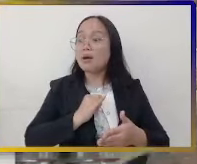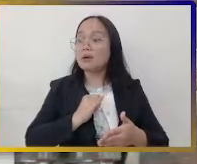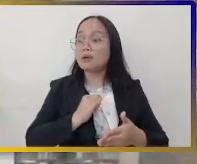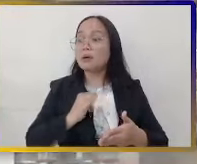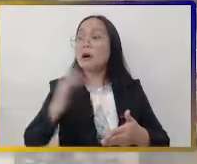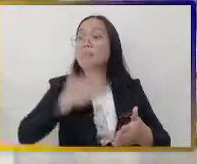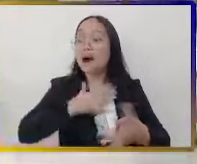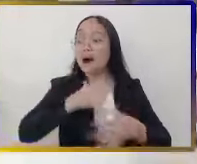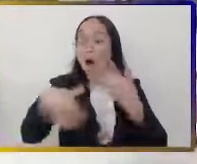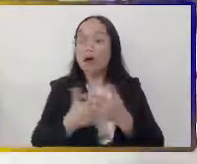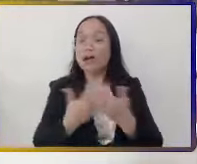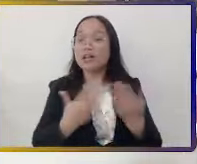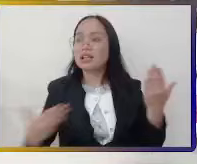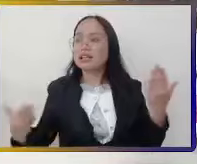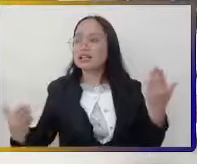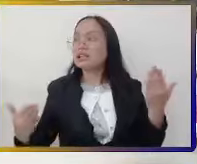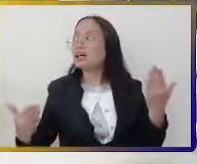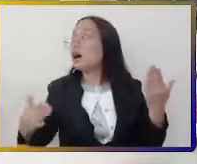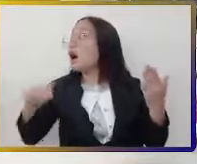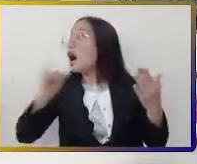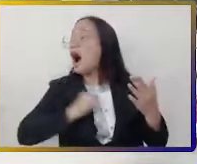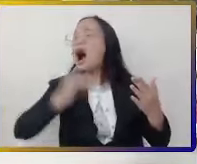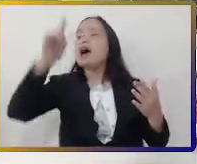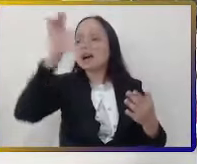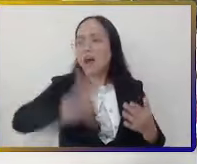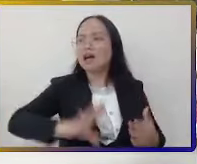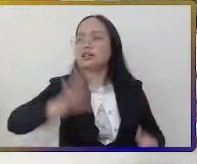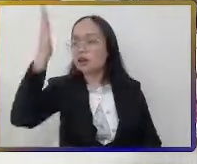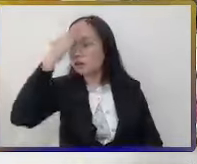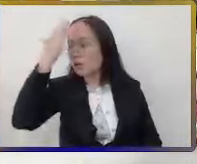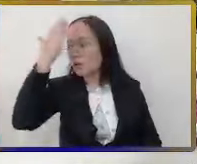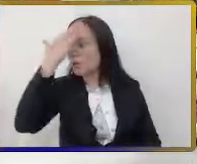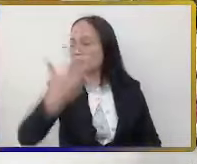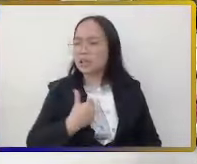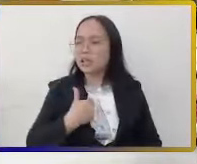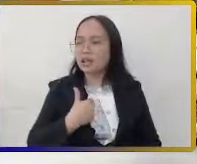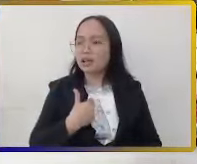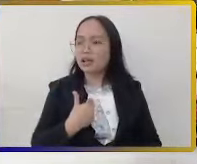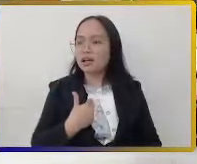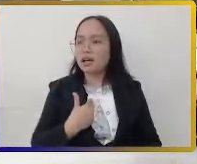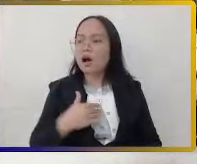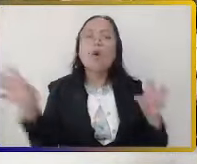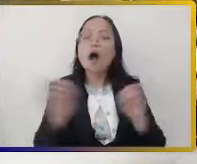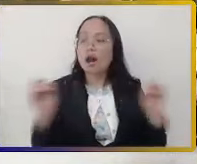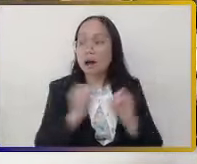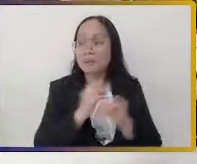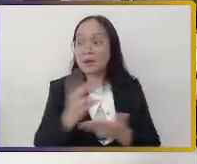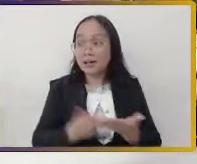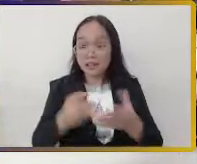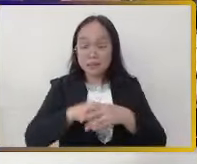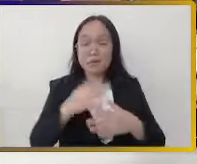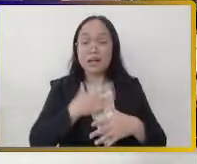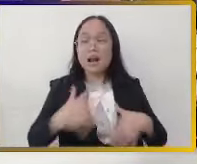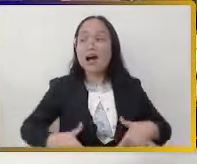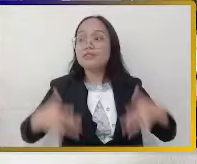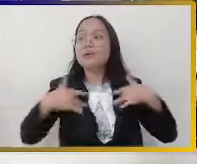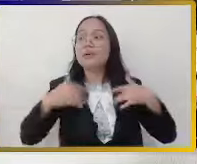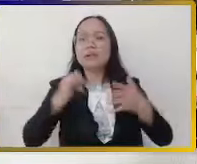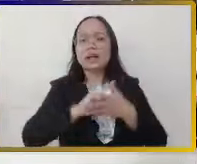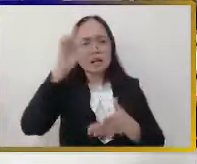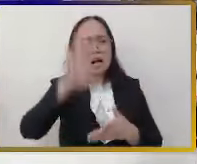ang mga bagay nito, ang aking skill, ay kilala ako ng Diyos. Walang bahagi sa buhay ko na hindi ako kilala ng